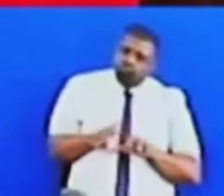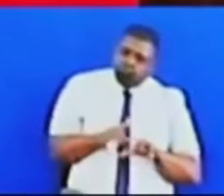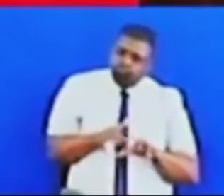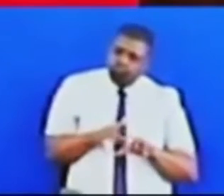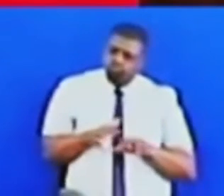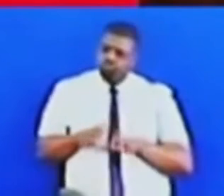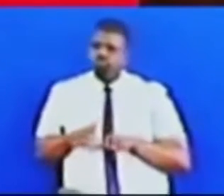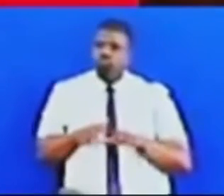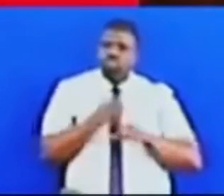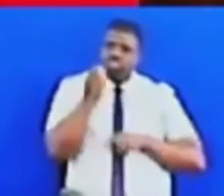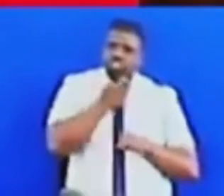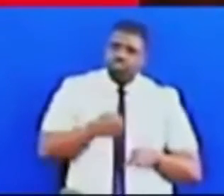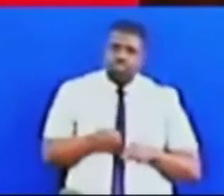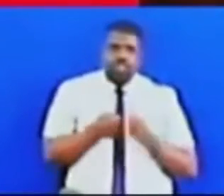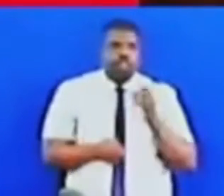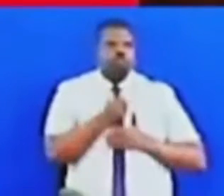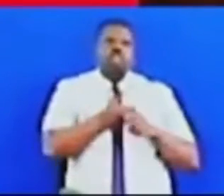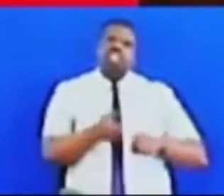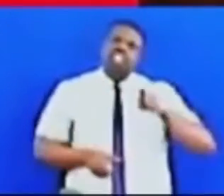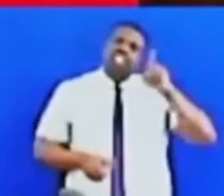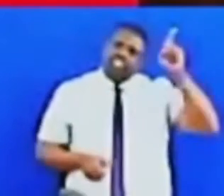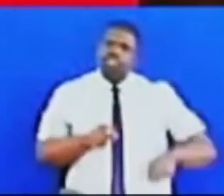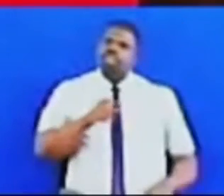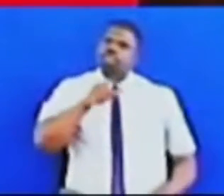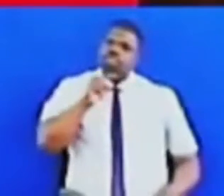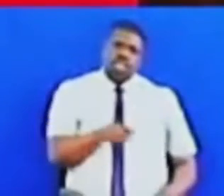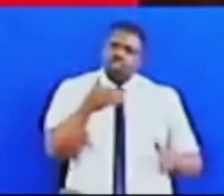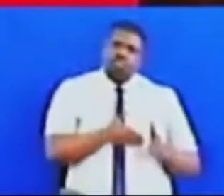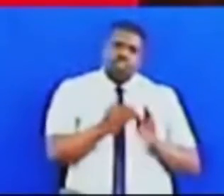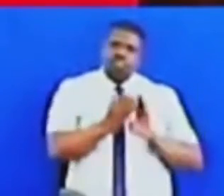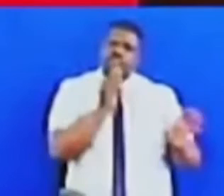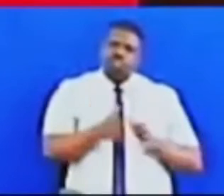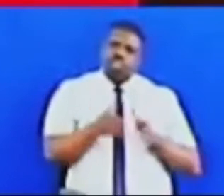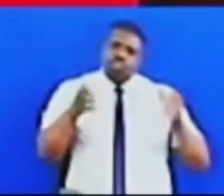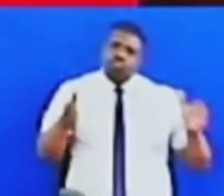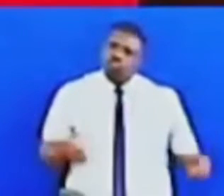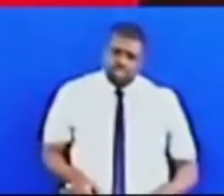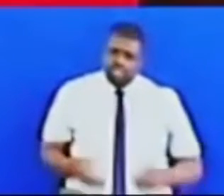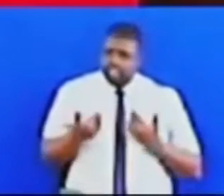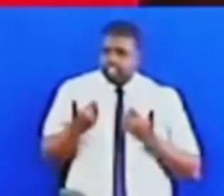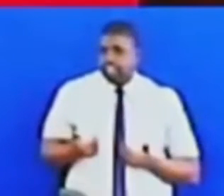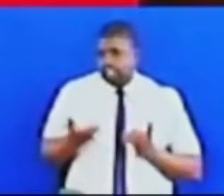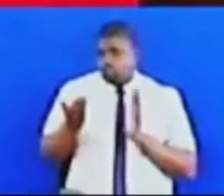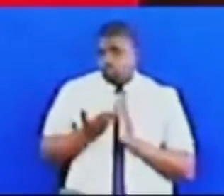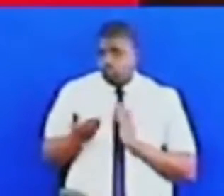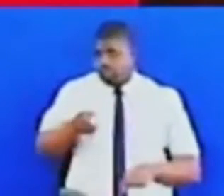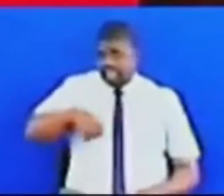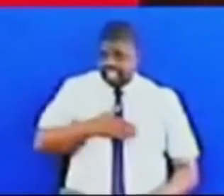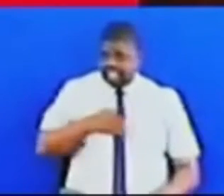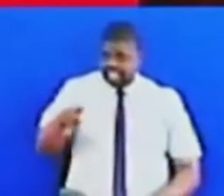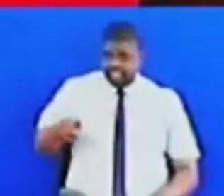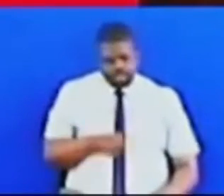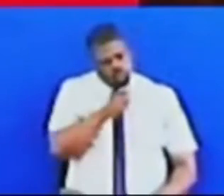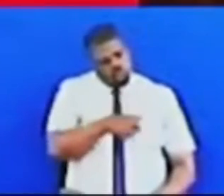kutafuta mbolea. Ametoka huko kijijini kwao ni mbali, amefika pale foleni ni kubwa. Sasa Mheshimiwa Waziri, tunachokuomba sisi, hao watu